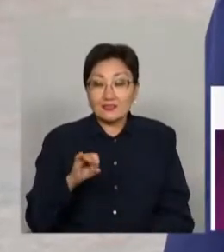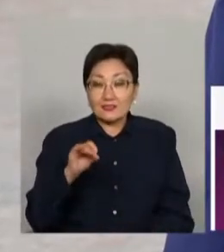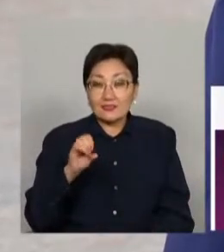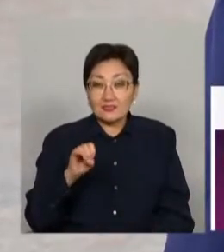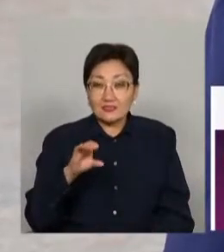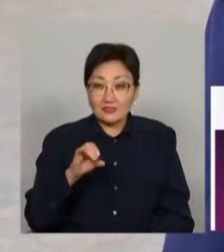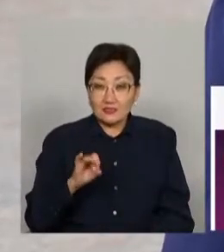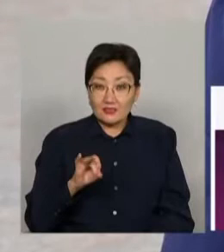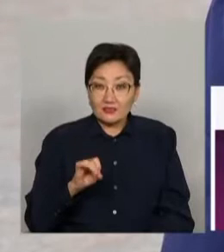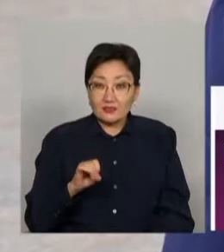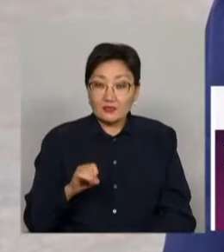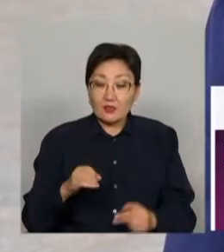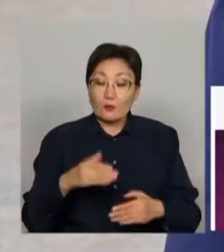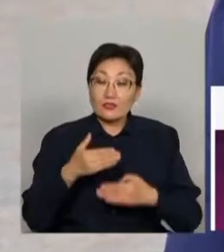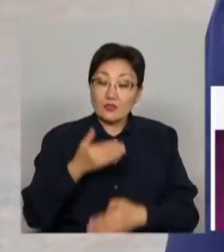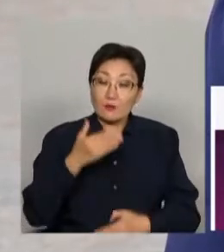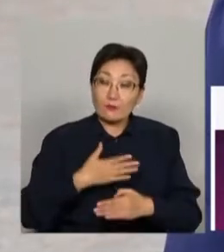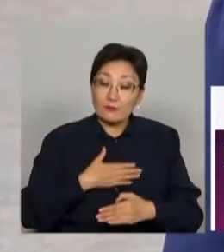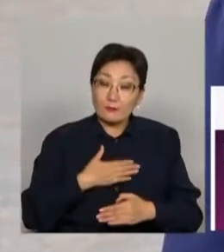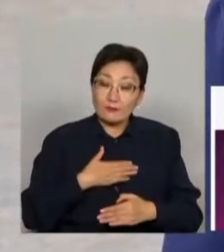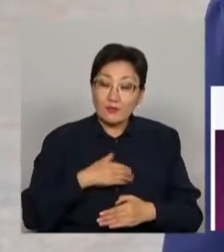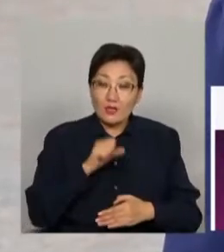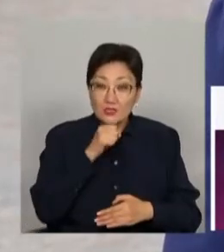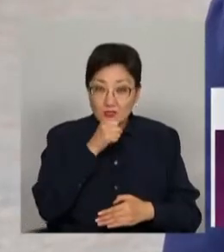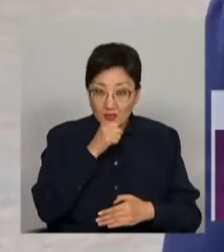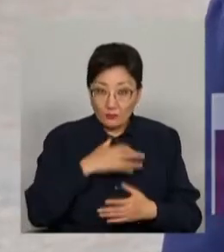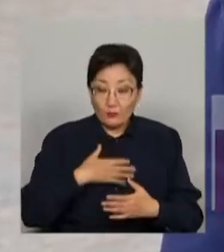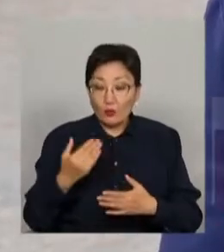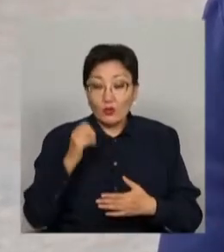спектакльде мен шалын ойнадым, ол менің кемпірімді